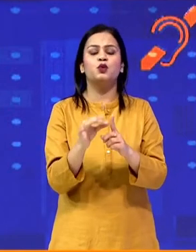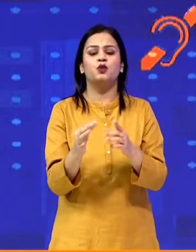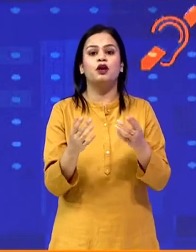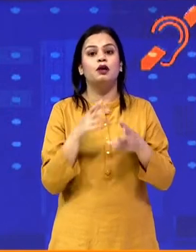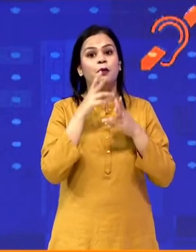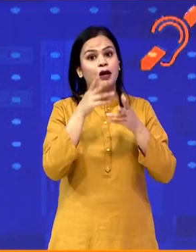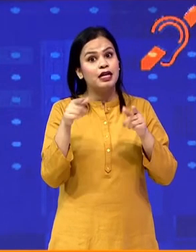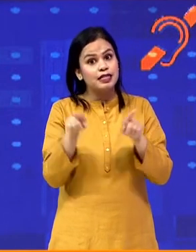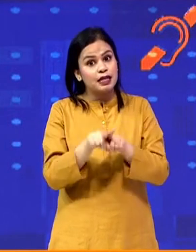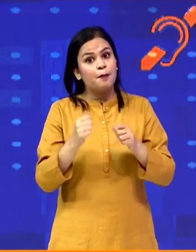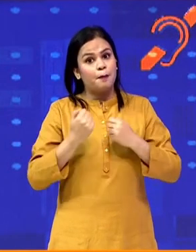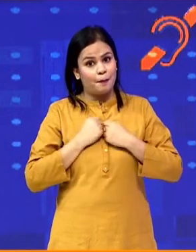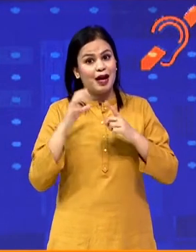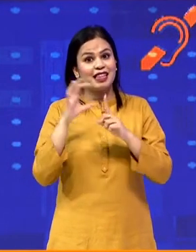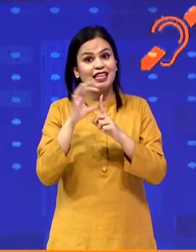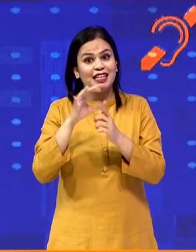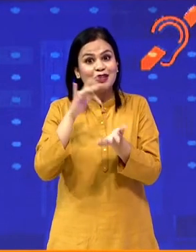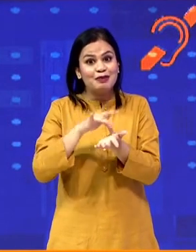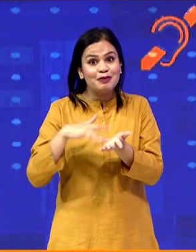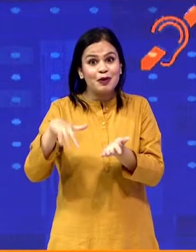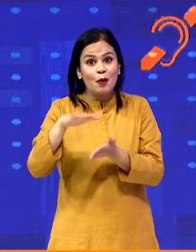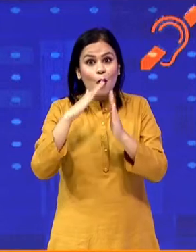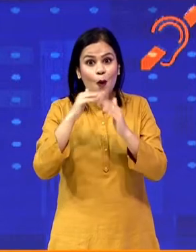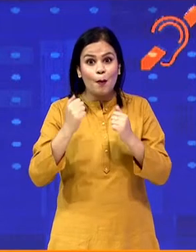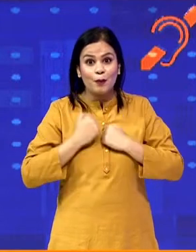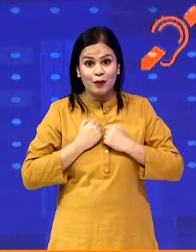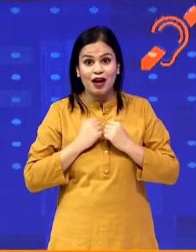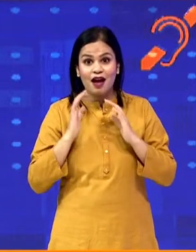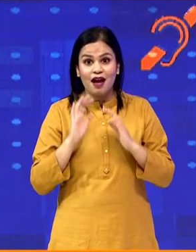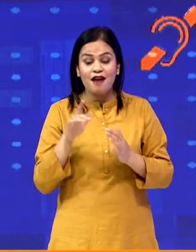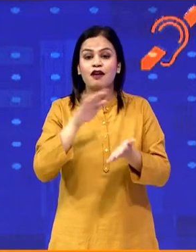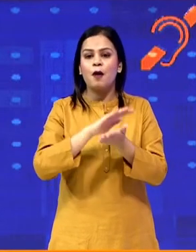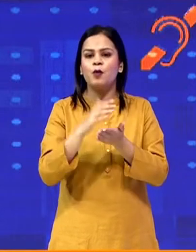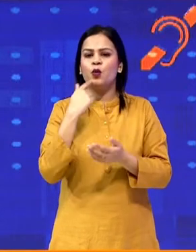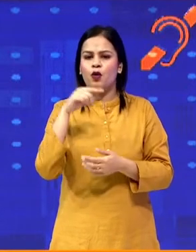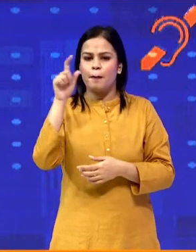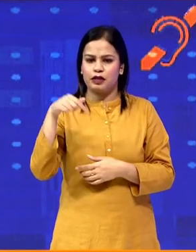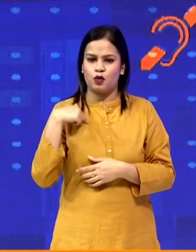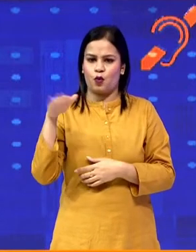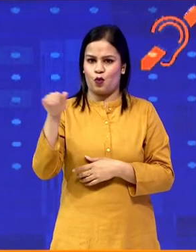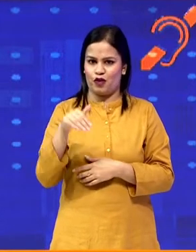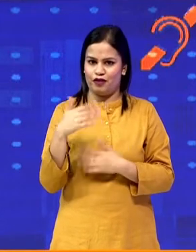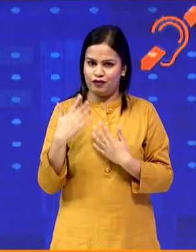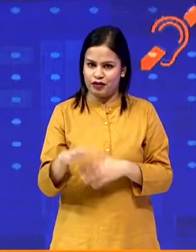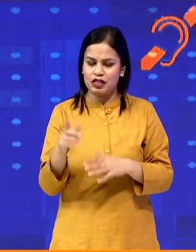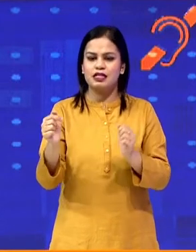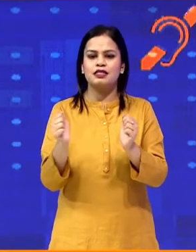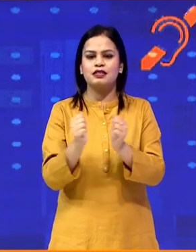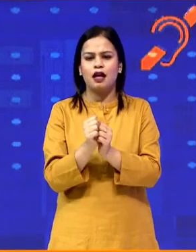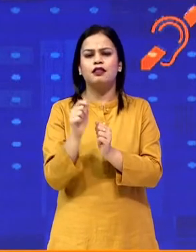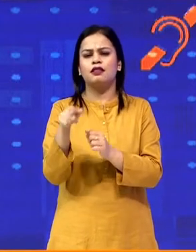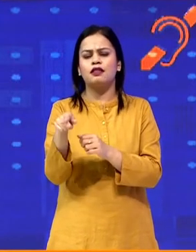घर में दिल्ली के घर में हेमंत को बुलाया और उसके साथ